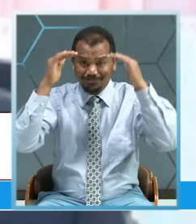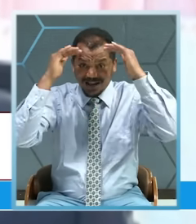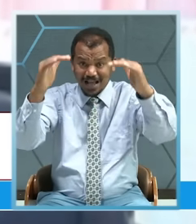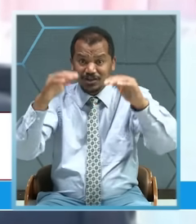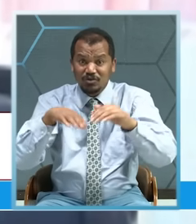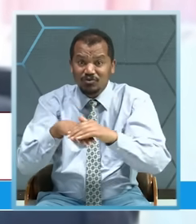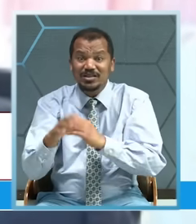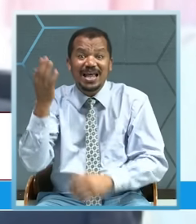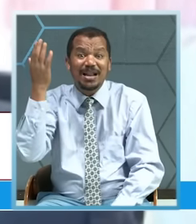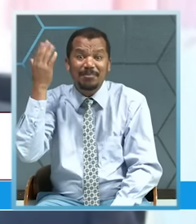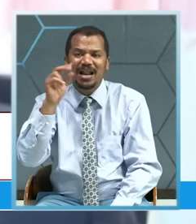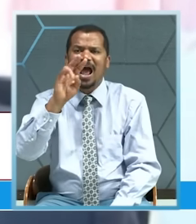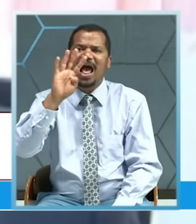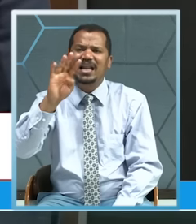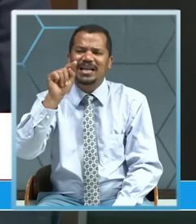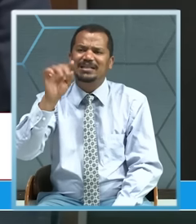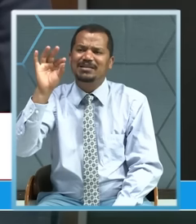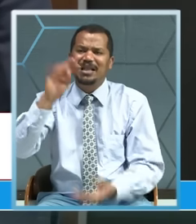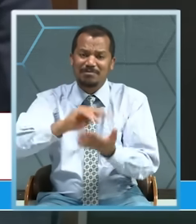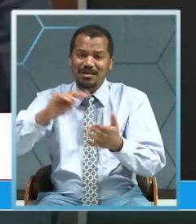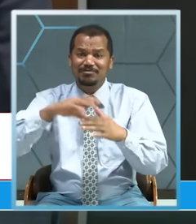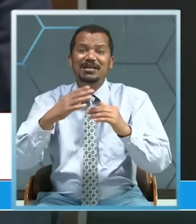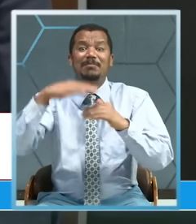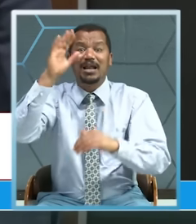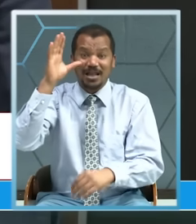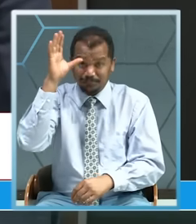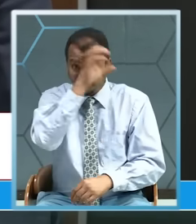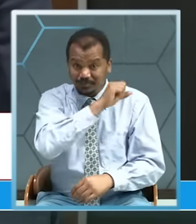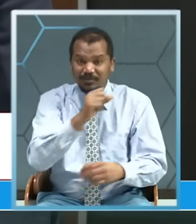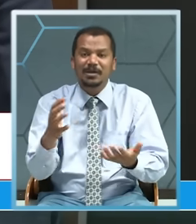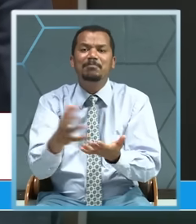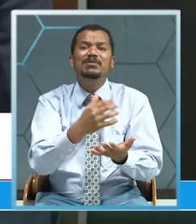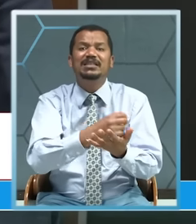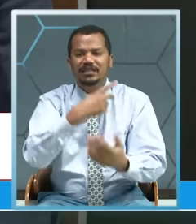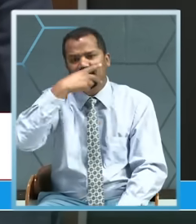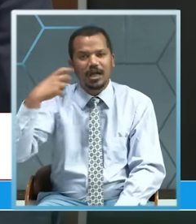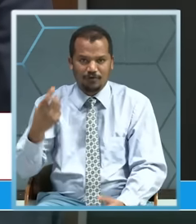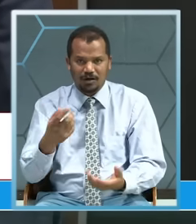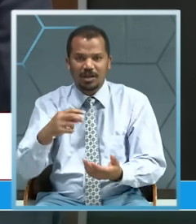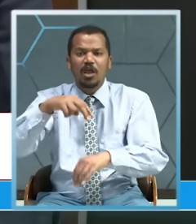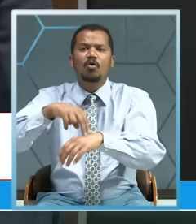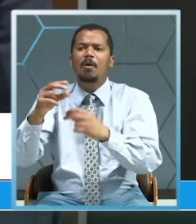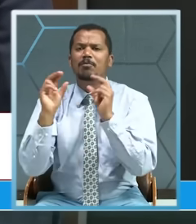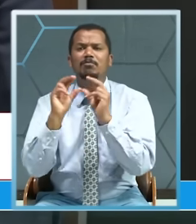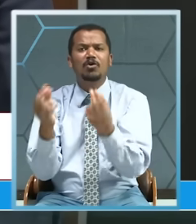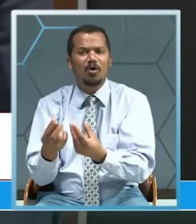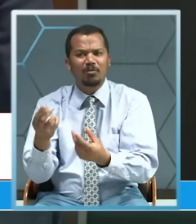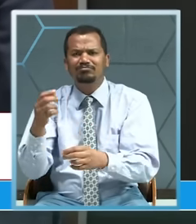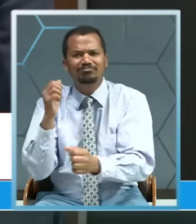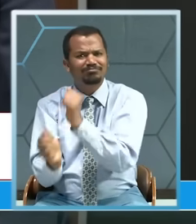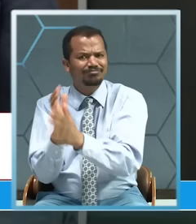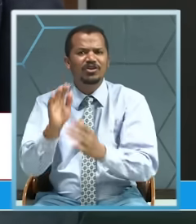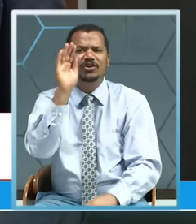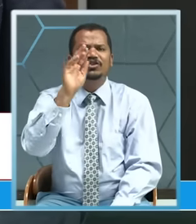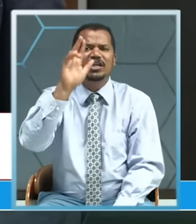በሁለት ማከማቻ መጋዘኖች የነበረ ከ24.9 ሚሊዮን ብር በላይ የሚገመት ምርት ዘርፏል፣ የተቋሙን ቢሮዎች